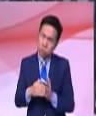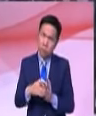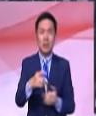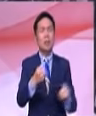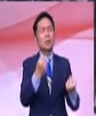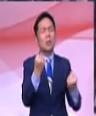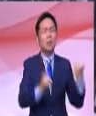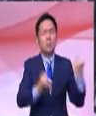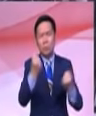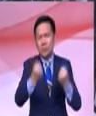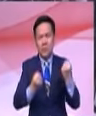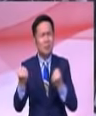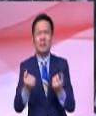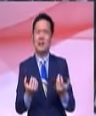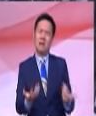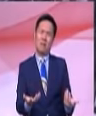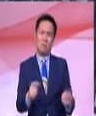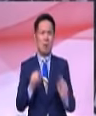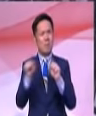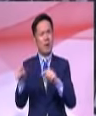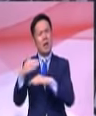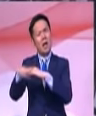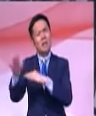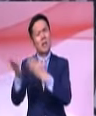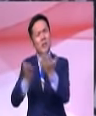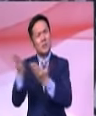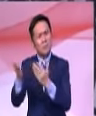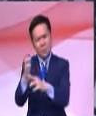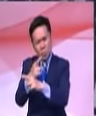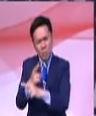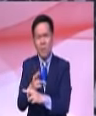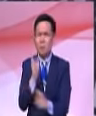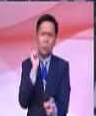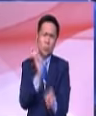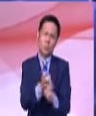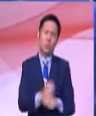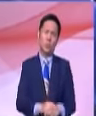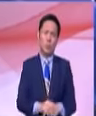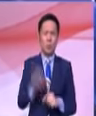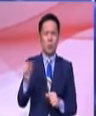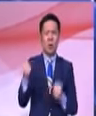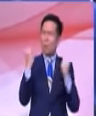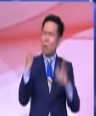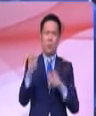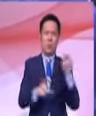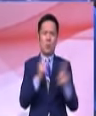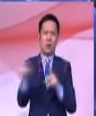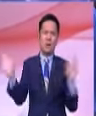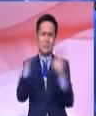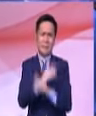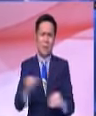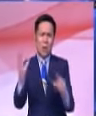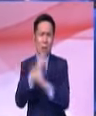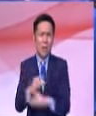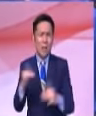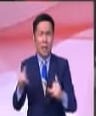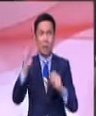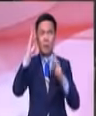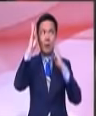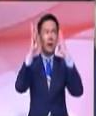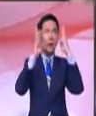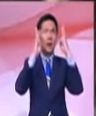kami orang siapa semula servis repair macam ni lah. Mereka antara jutaan lagi rakyat Sarawak yang khawatir dengan situasi semasa